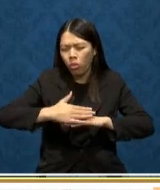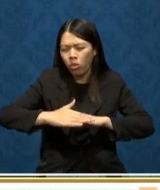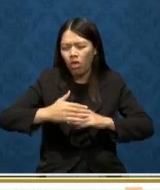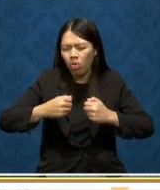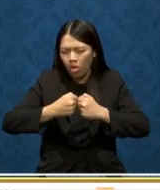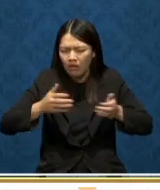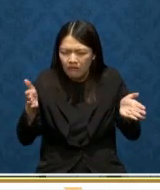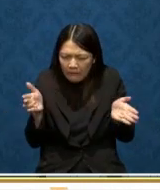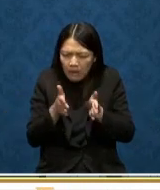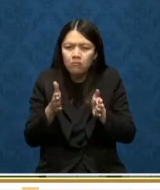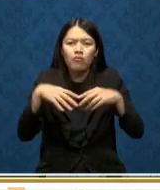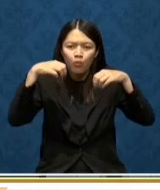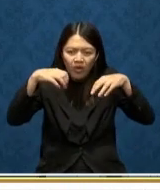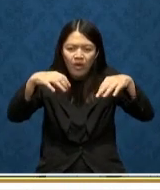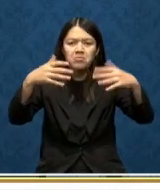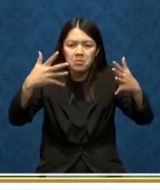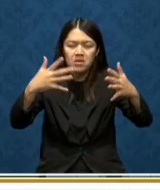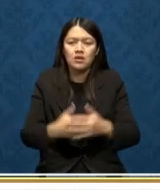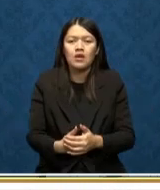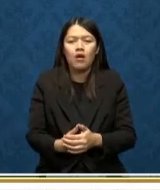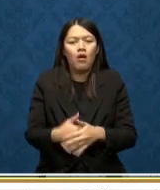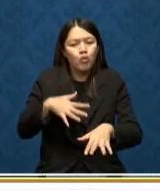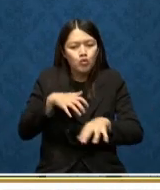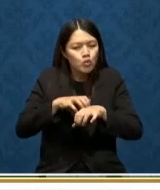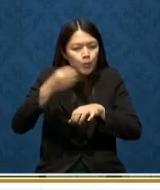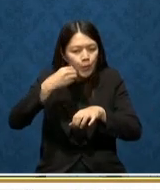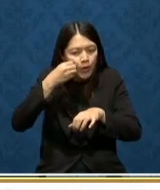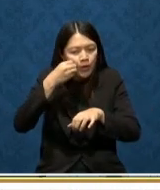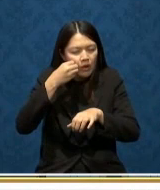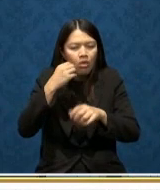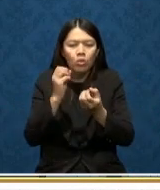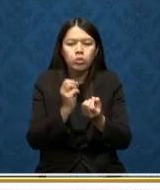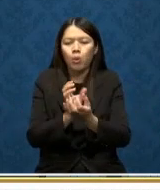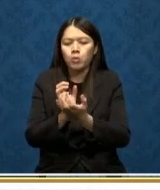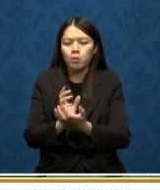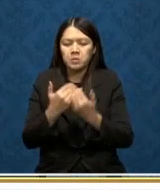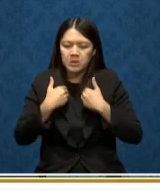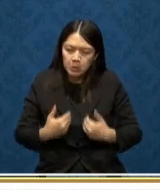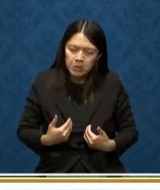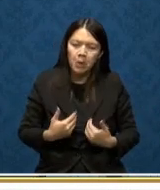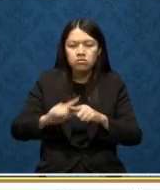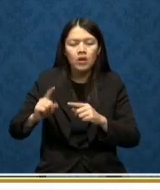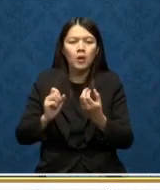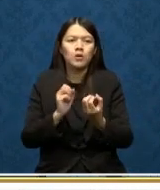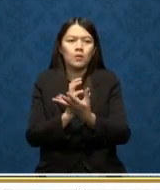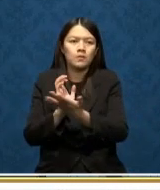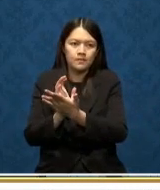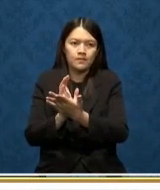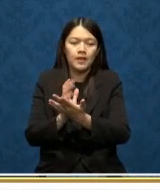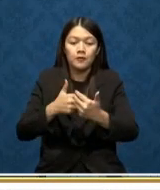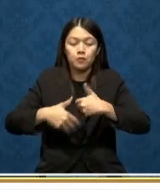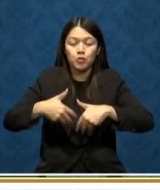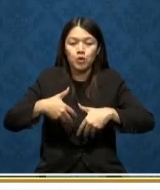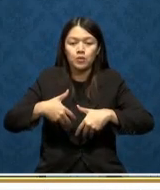บไม่มไฟฟาส่วังจึงจให้กระเด็ดขึหวยครั้งสร้างความเสียหายเกย์ชีวต และทรับศิเป็จำนนมากเพื่ปัทอความเหือด